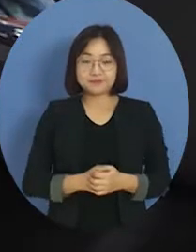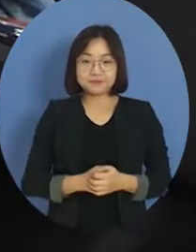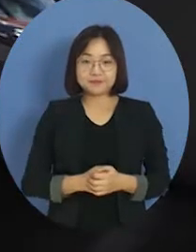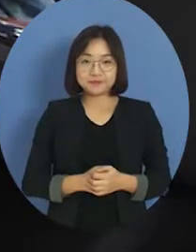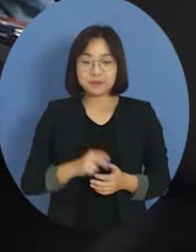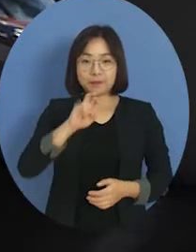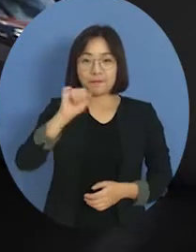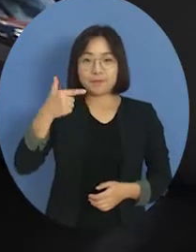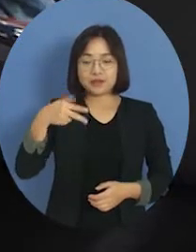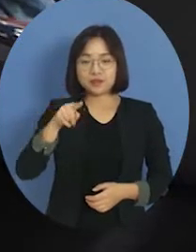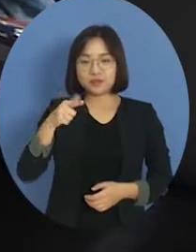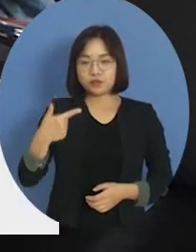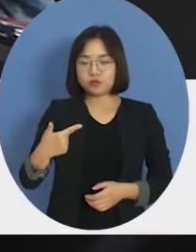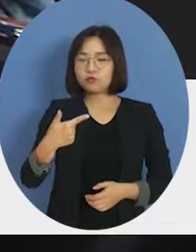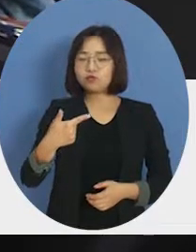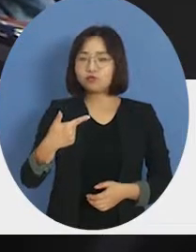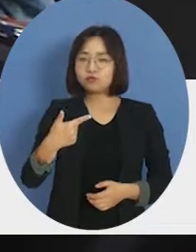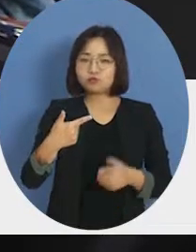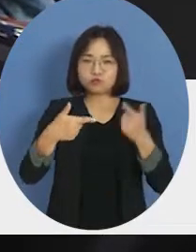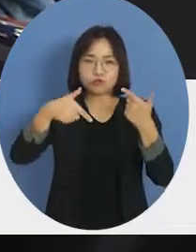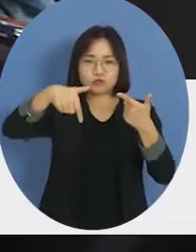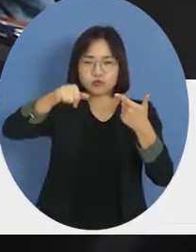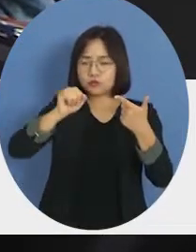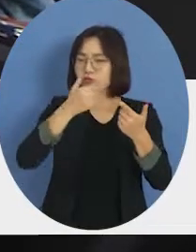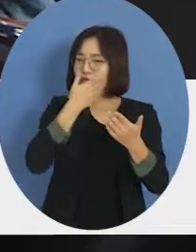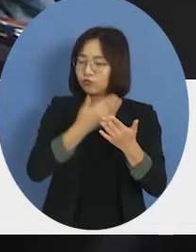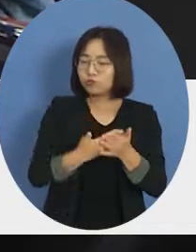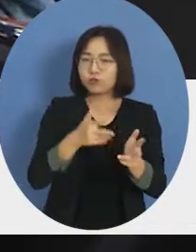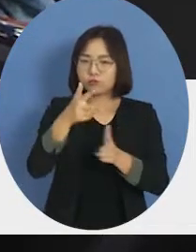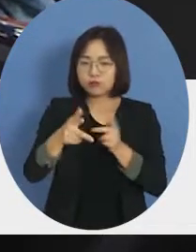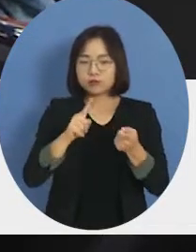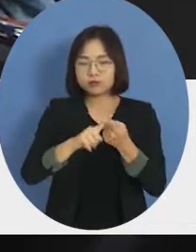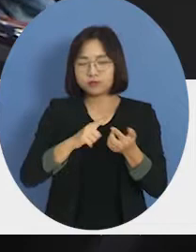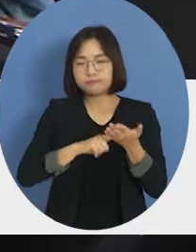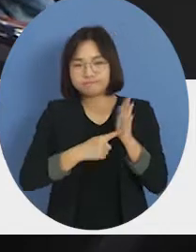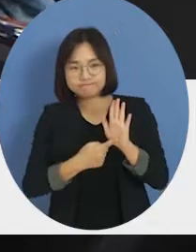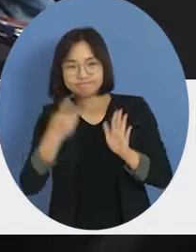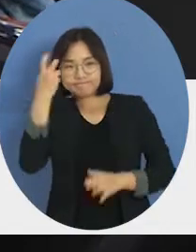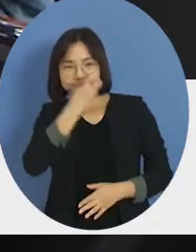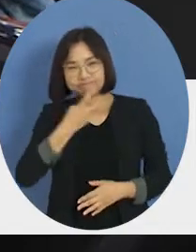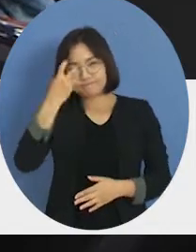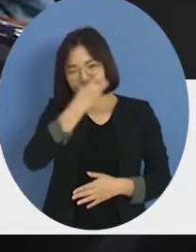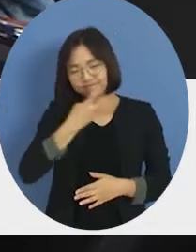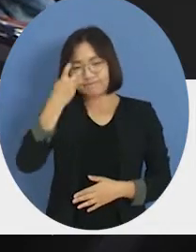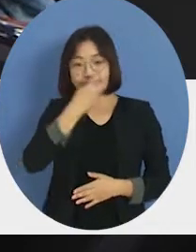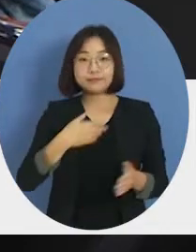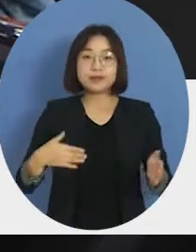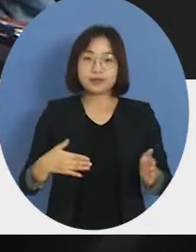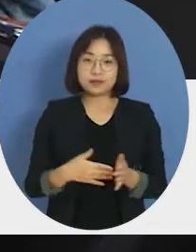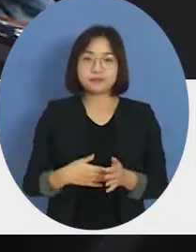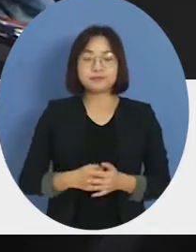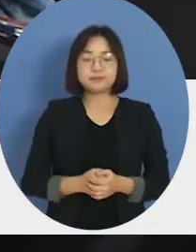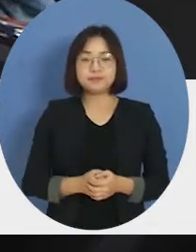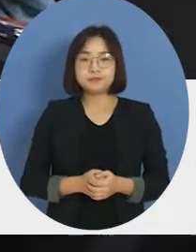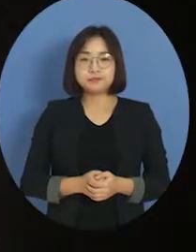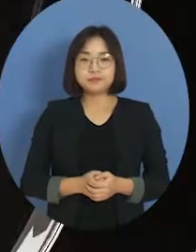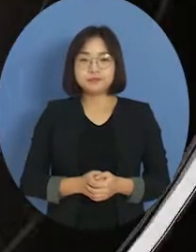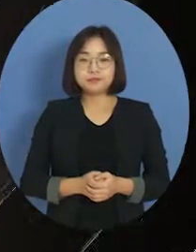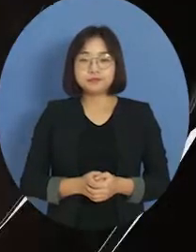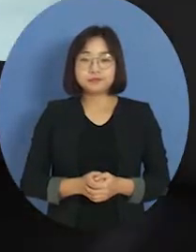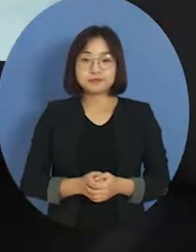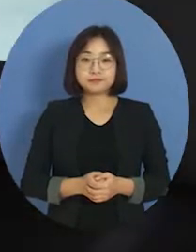공주시가 민선 6기 주요 업무 점검보고회를 개최하고 시정 주요 업무에 대한 추진 상황을 점검했습니다.